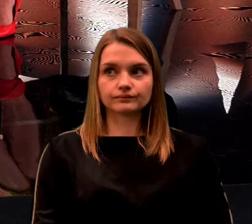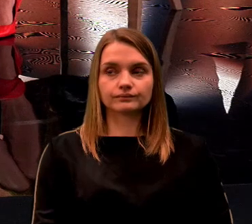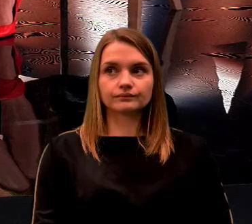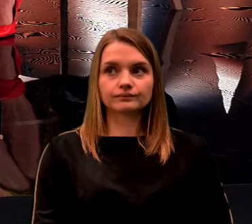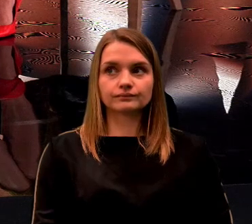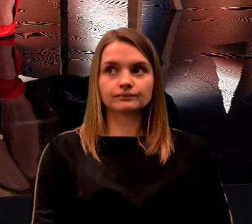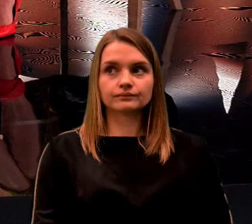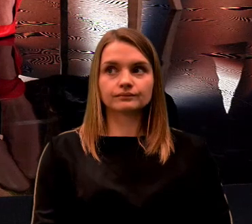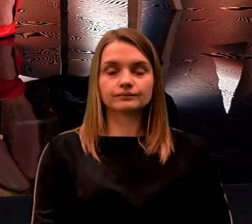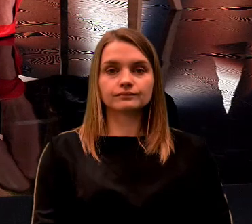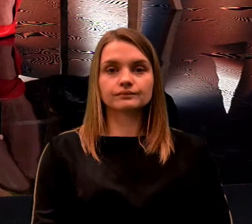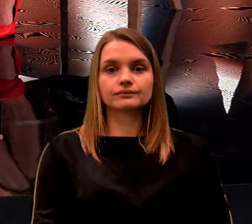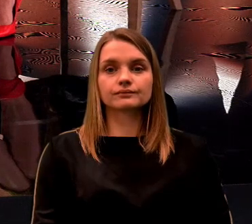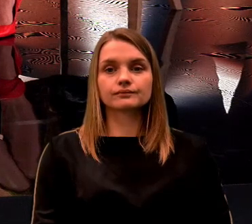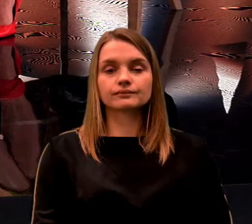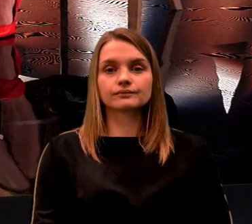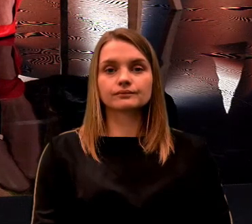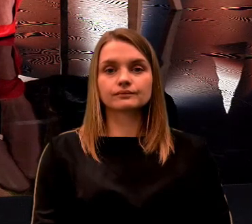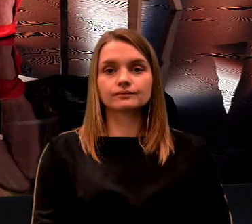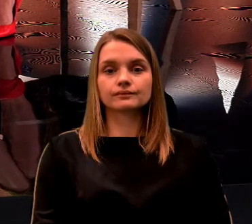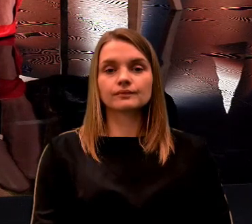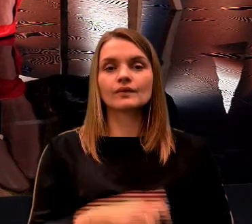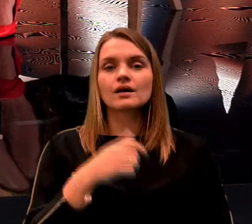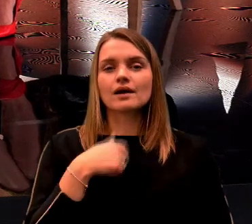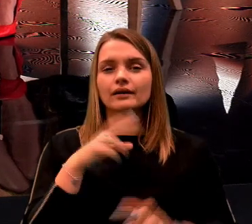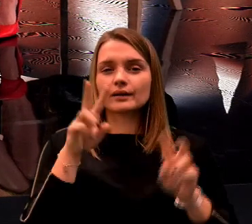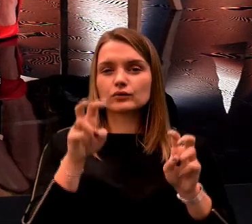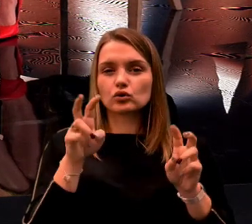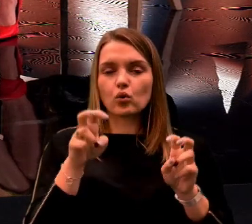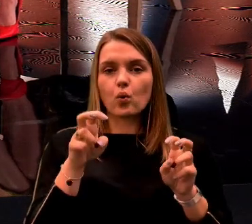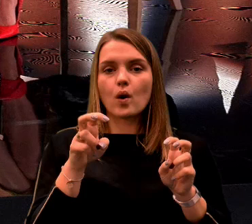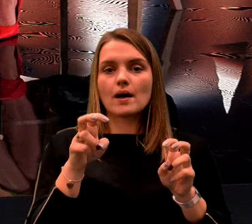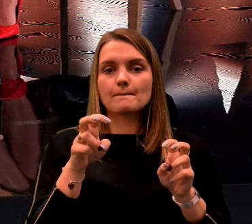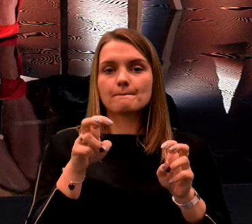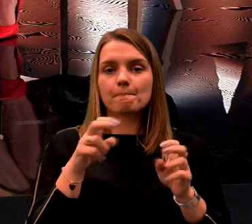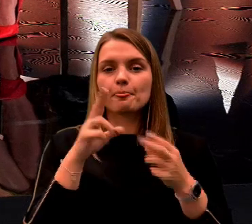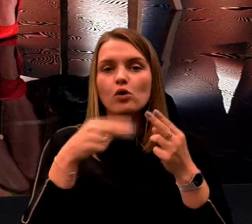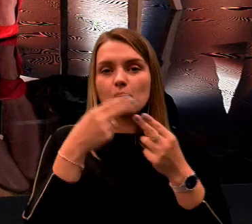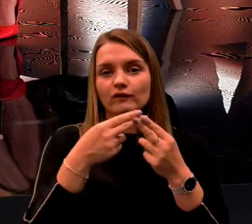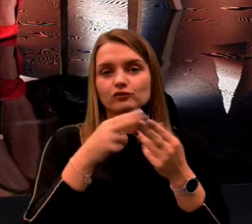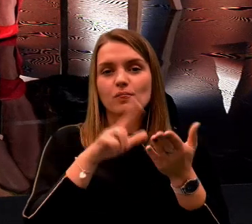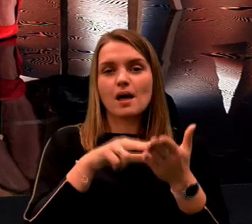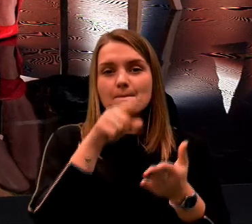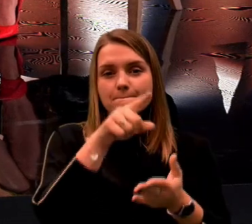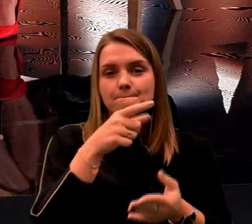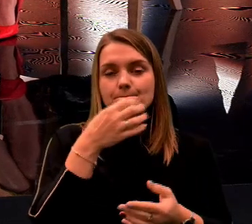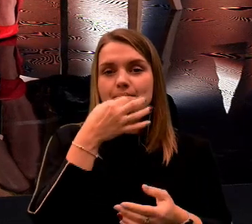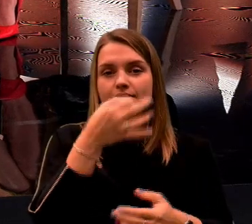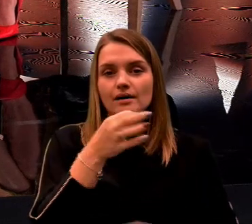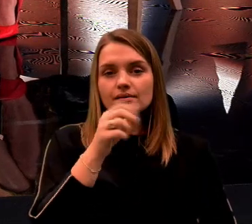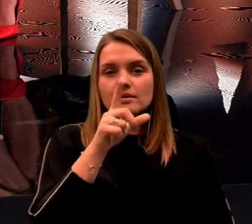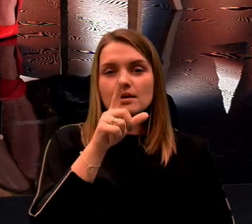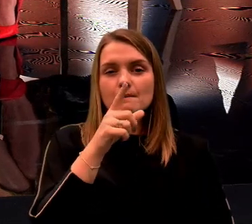Dziękuję. Andrzej Gawron. Ja może tytułem bardziej odpowiedzi na pana pytanie, pana Pawła.